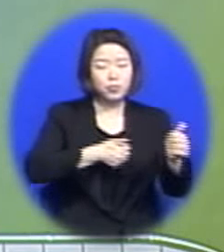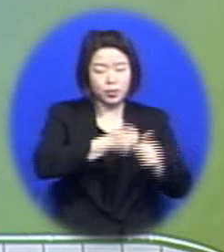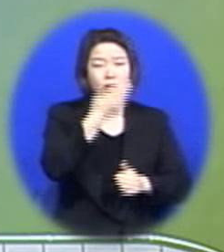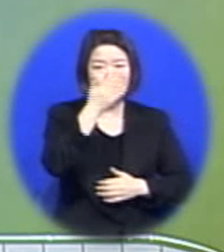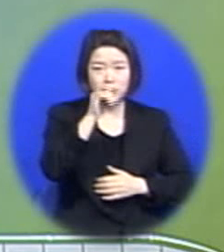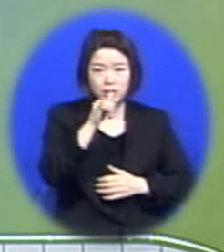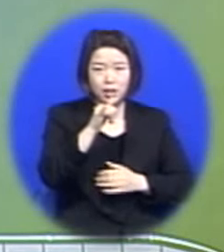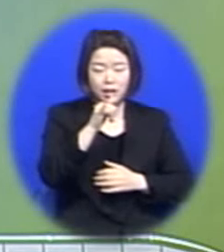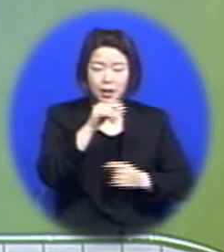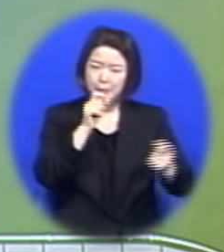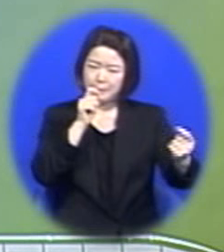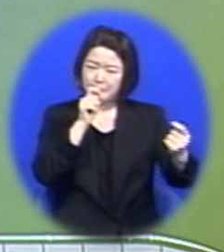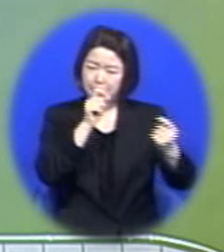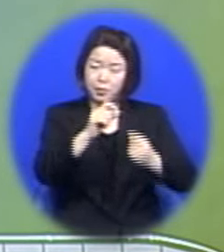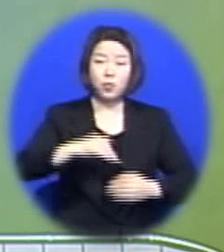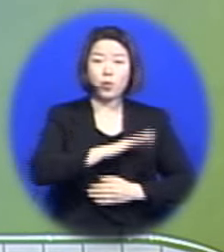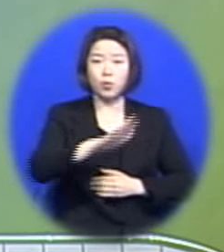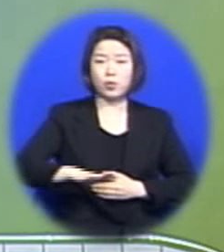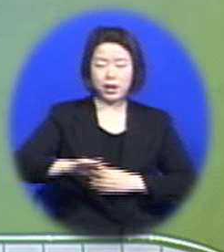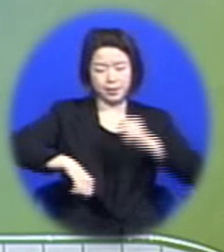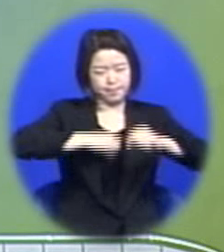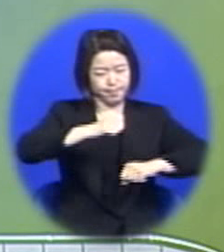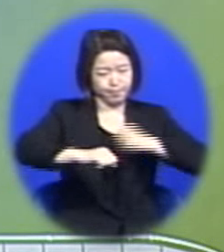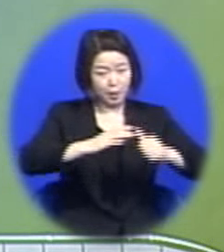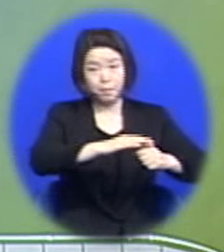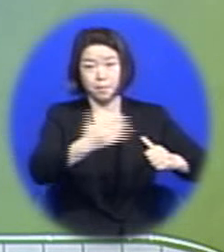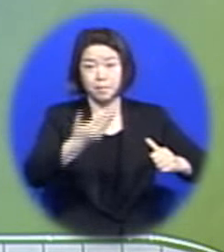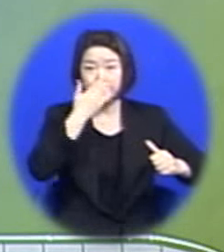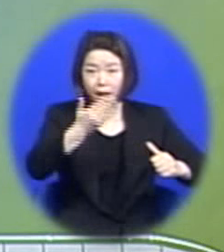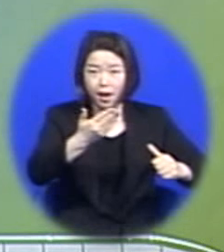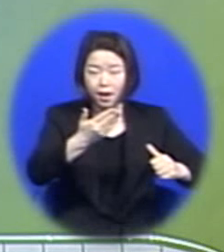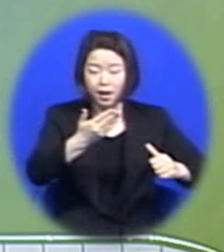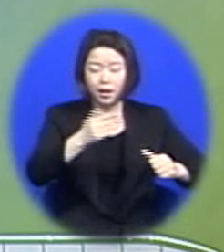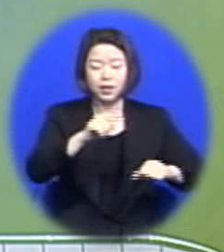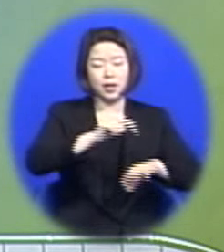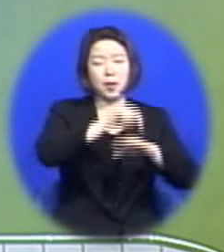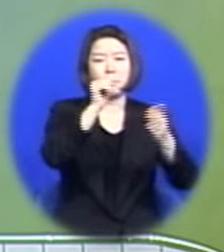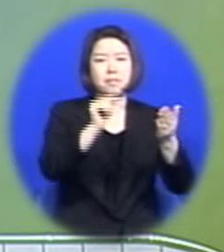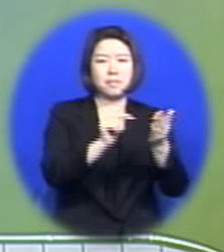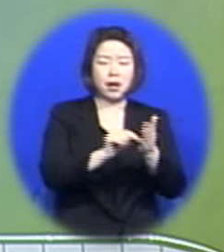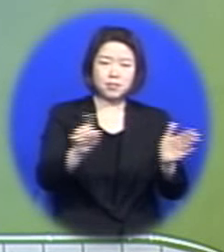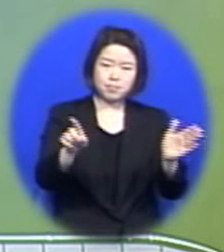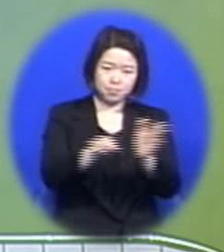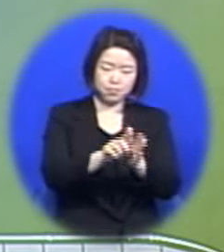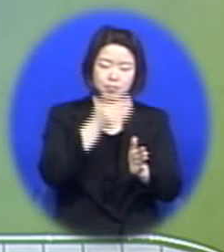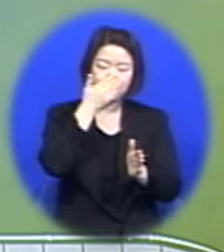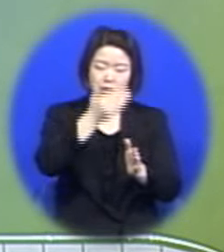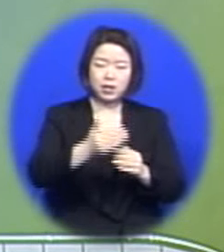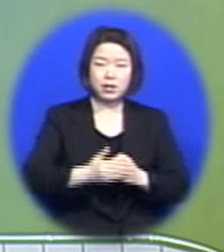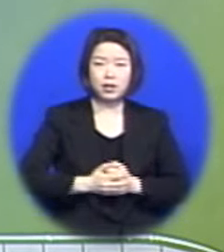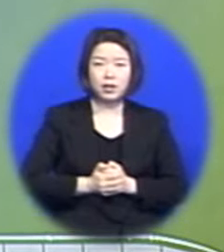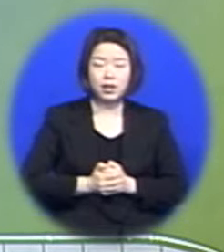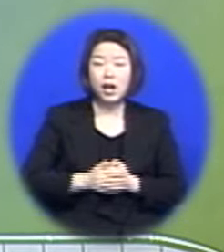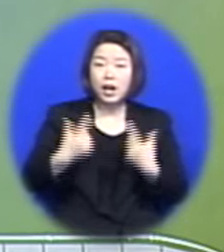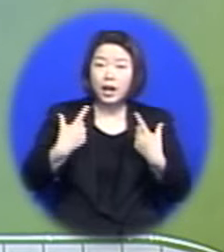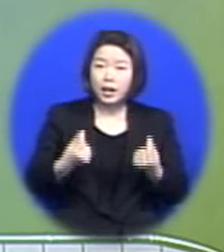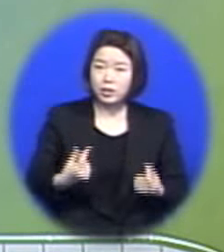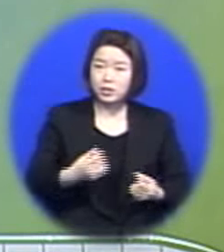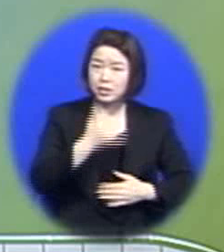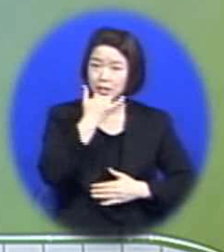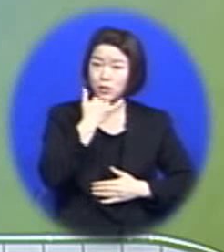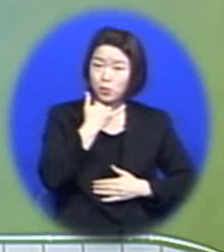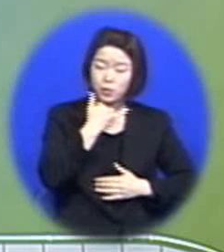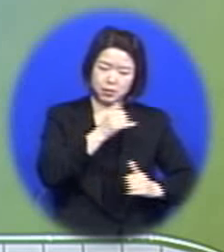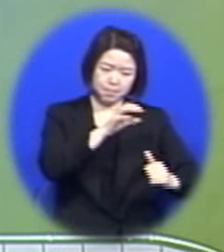이제 곧 우리가 자유하게 되겠구나. 그것이 마음이 믿어졌어요. 여전히 독일 나치의